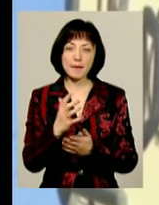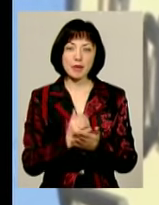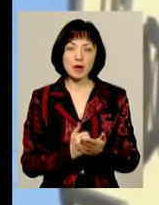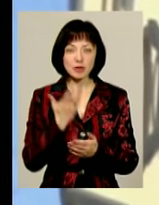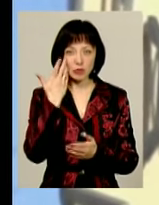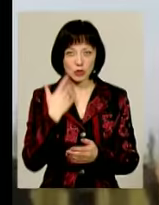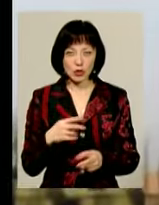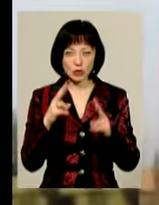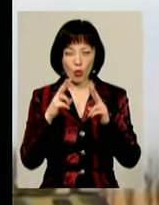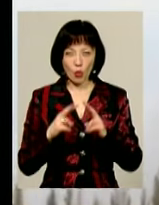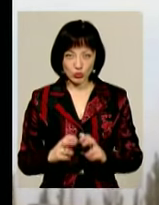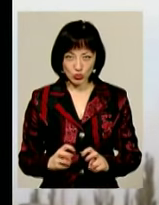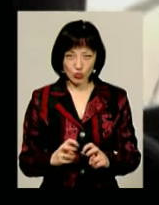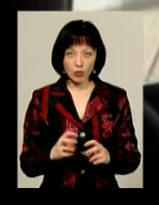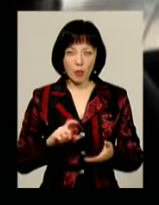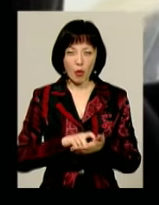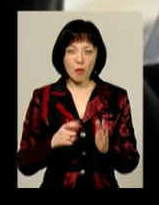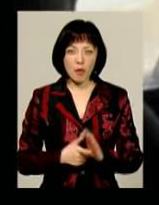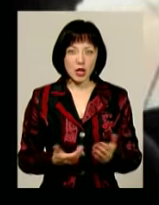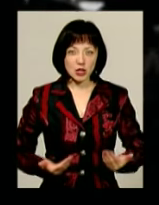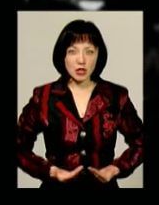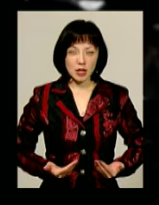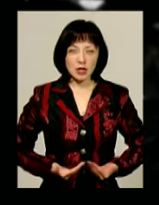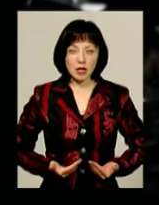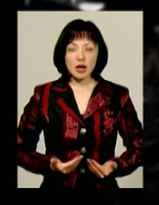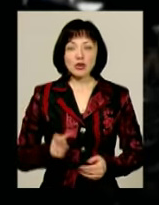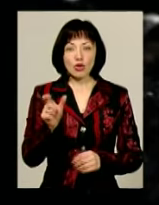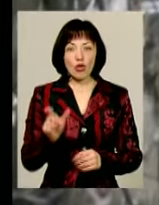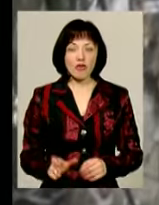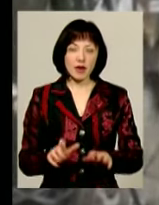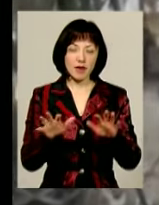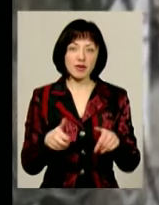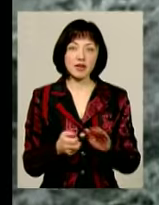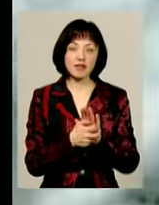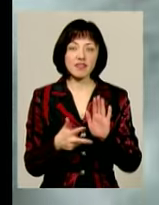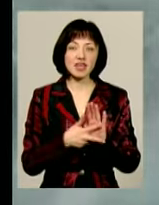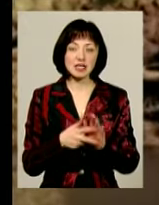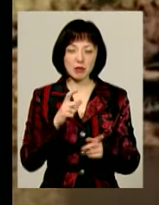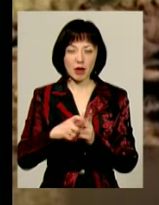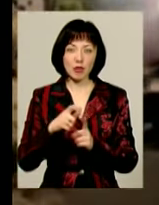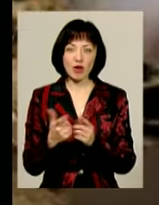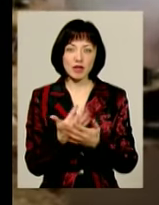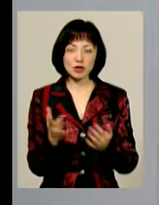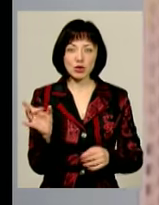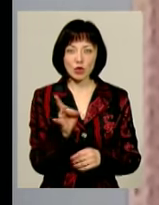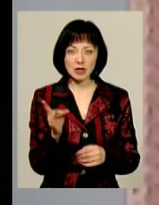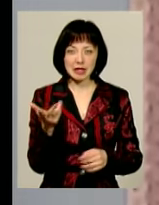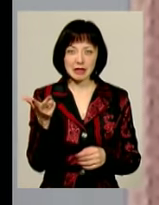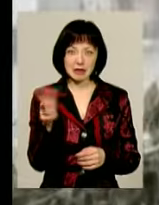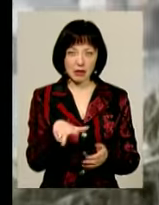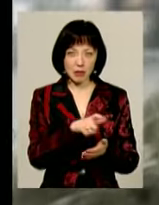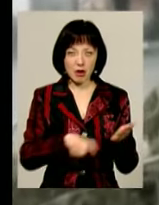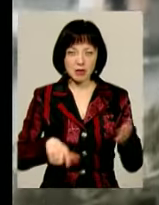час санкціонованого обшуку помешкання жителя Старокостянтинова правоохоронці вилучили 8 набоїв різного калібру, 3 магазини до